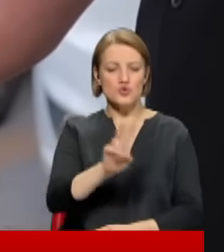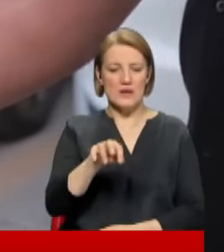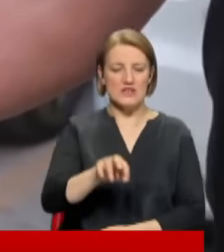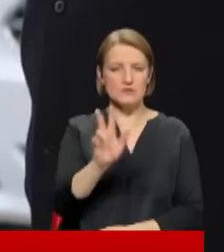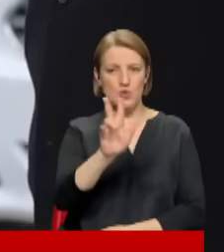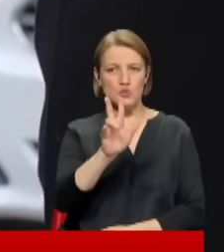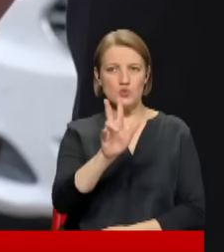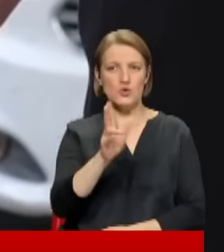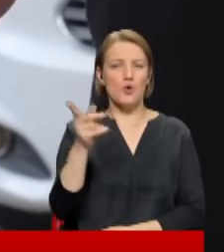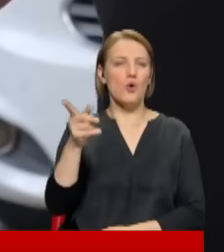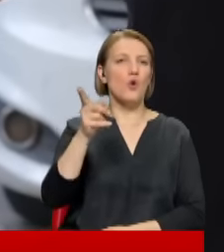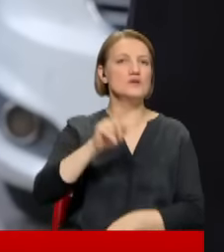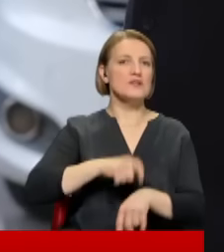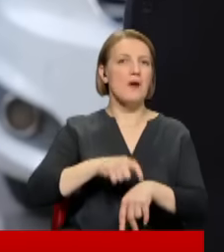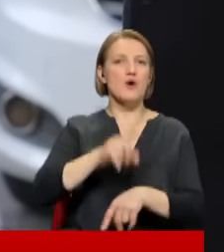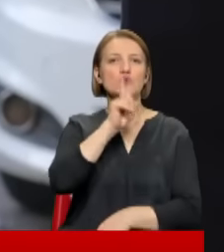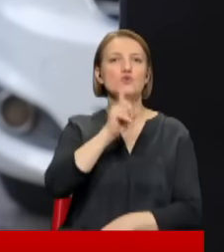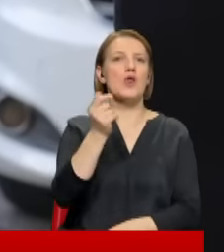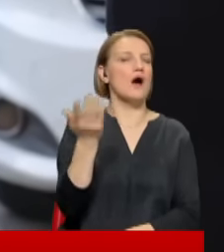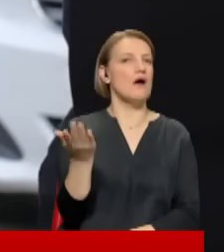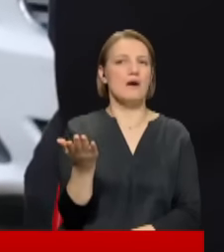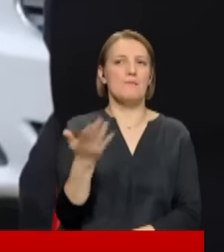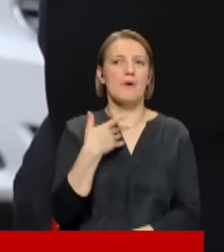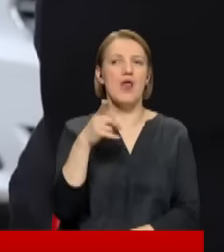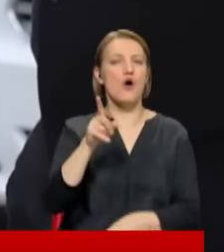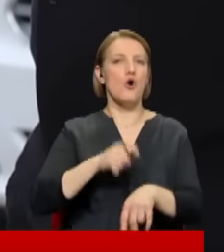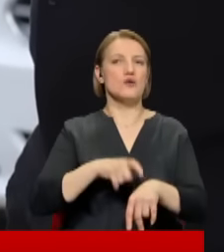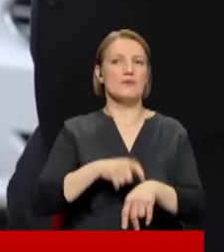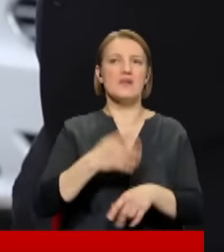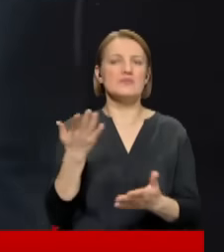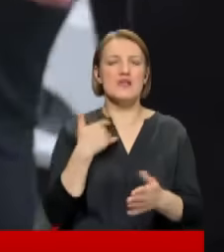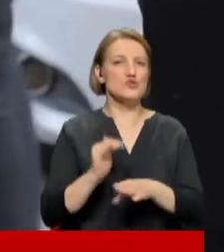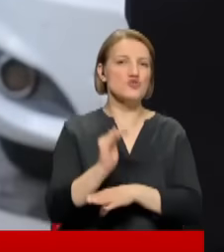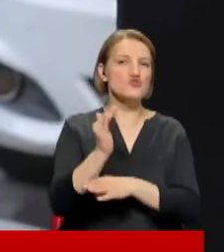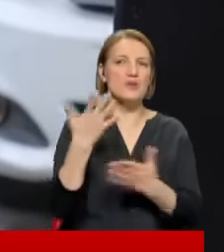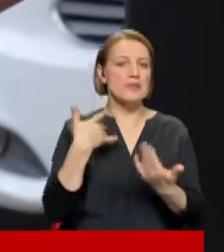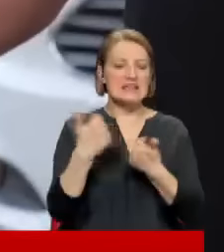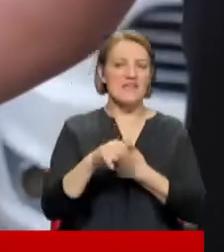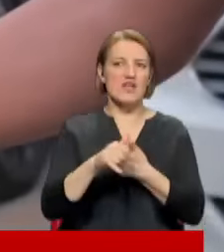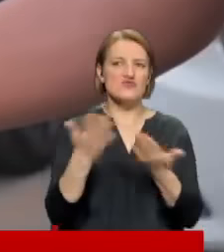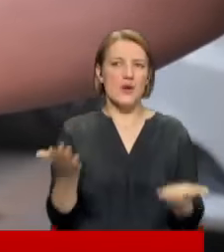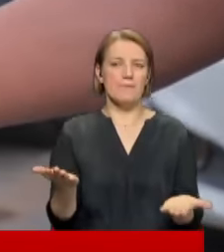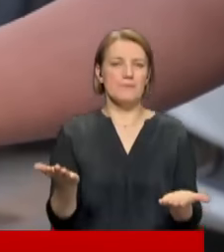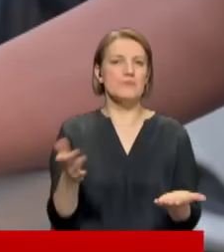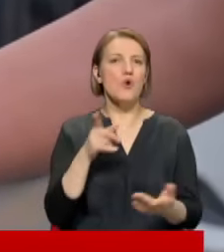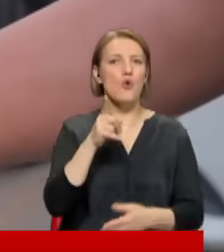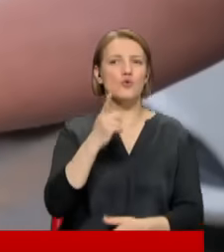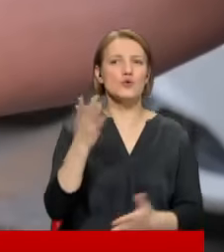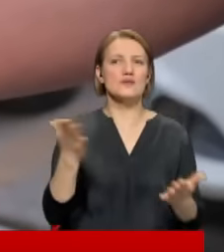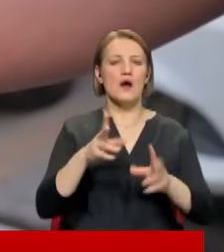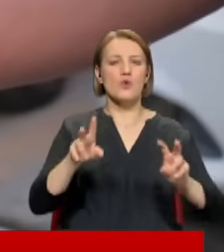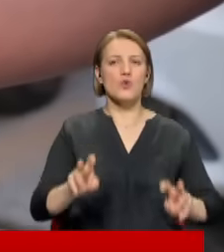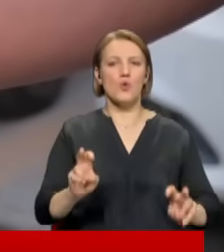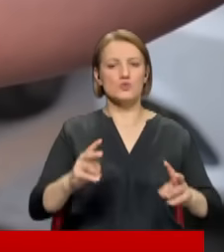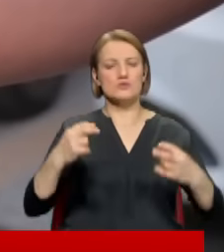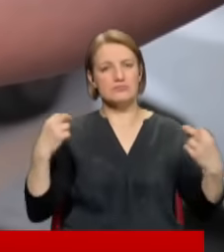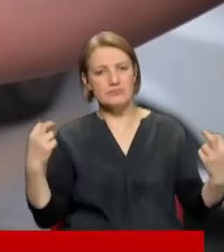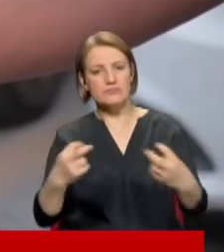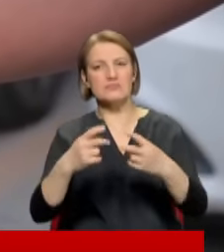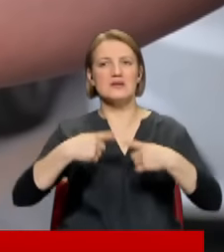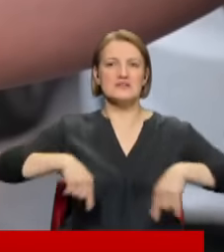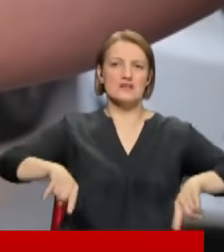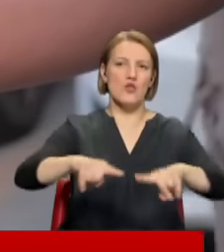30 liradır çıkacak 100 liraya. Yani ben o zamandan nasıl yaşayacağım, nasıl evleneceğim? Onun daha koltuk takımı,